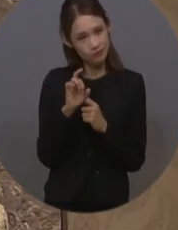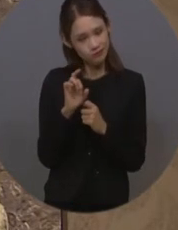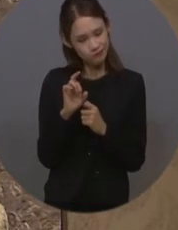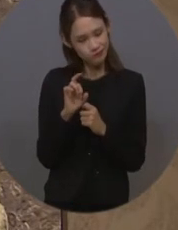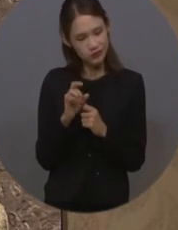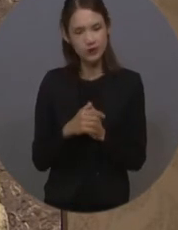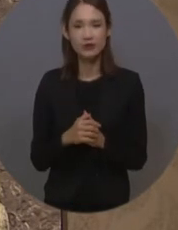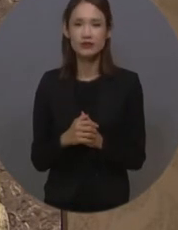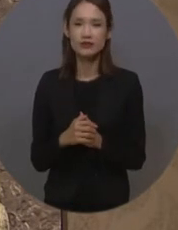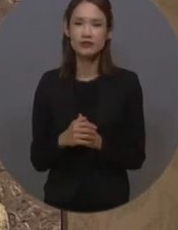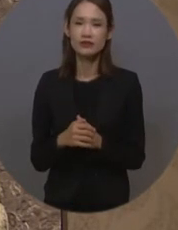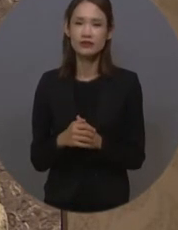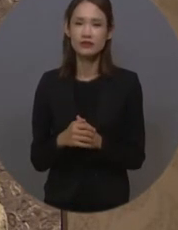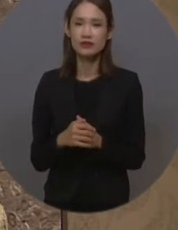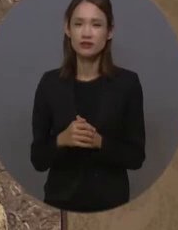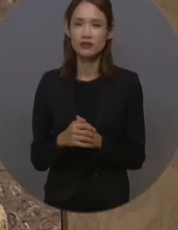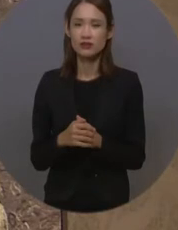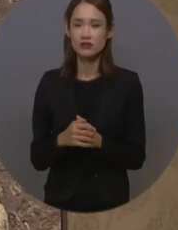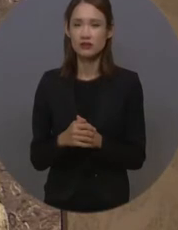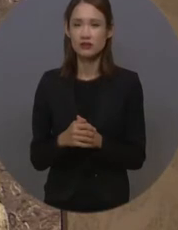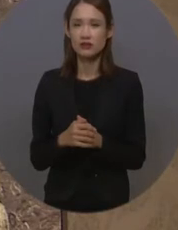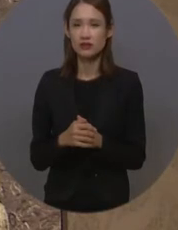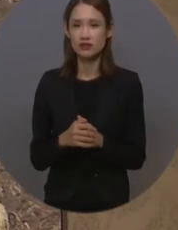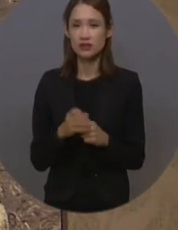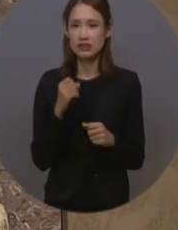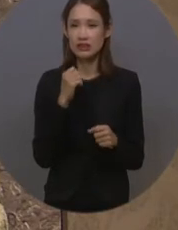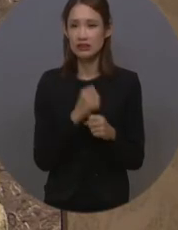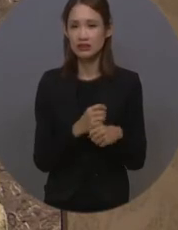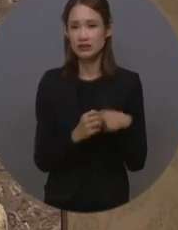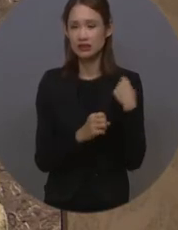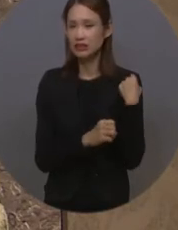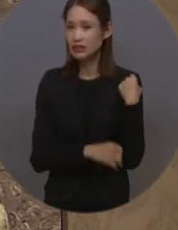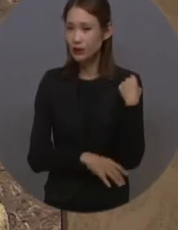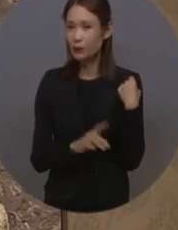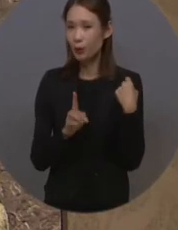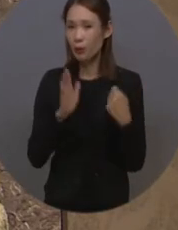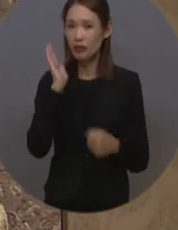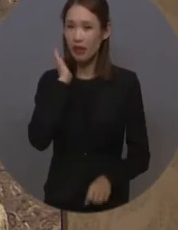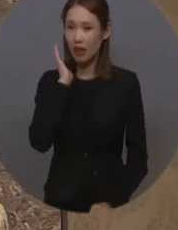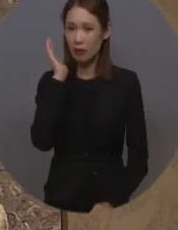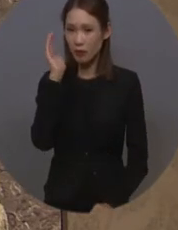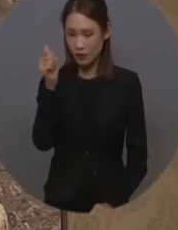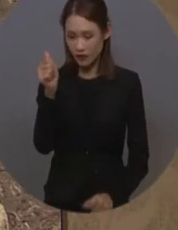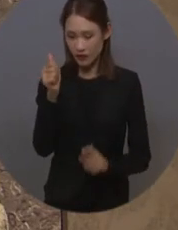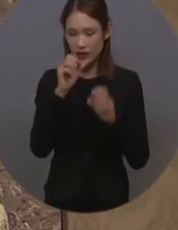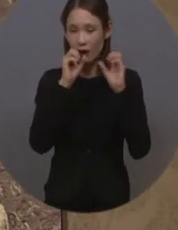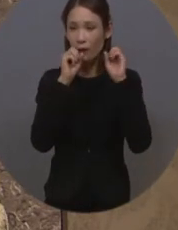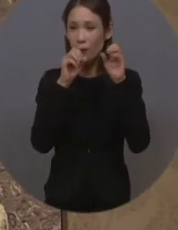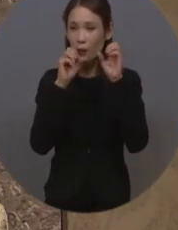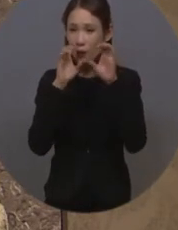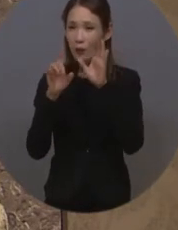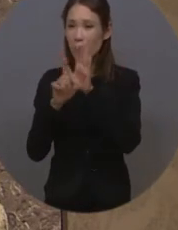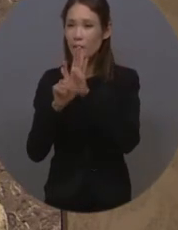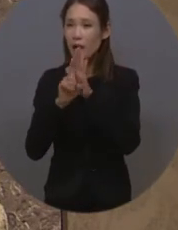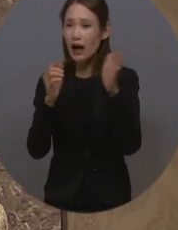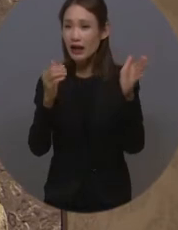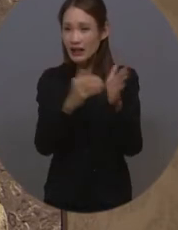고민하시더라고요. 아니, 이미 기본적으로 대통령께서 영업을 해놓으셨으니